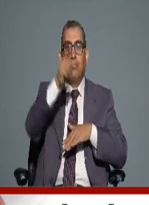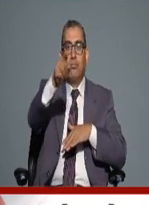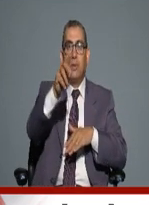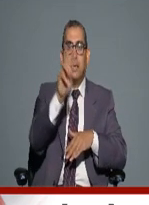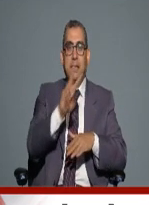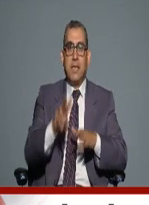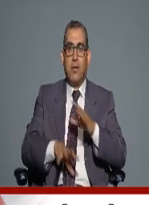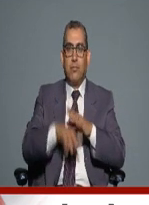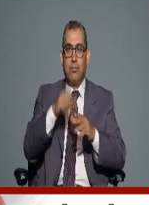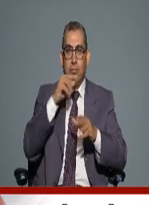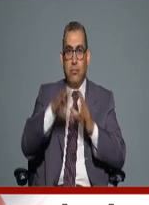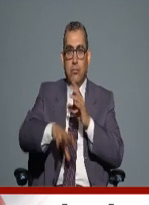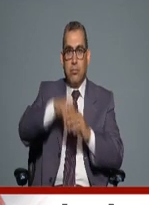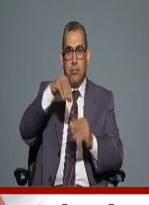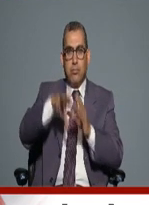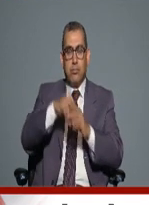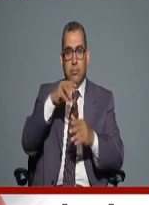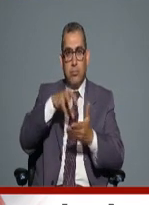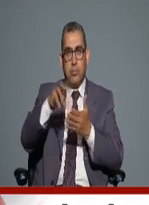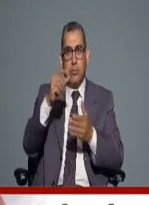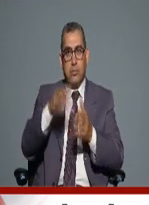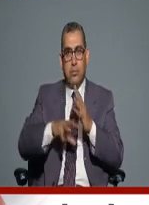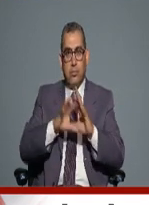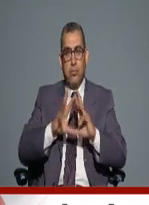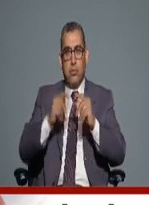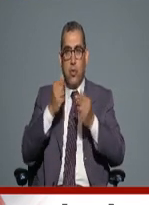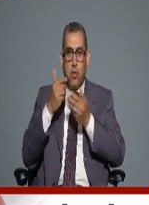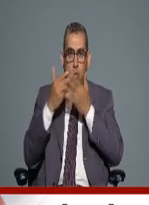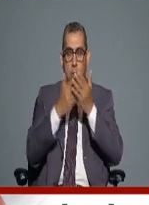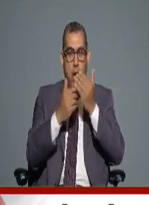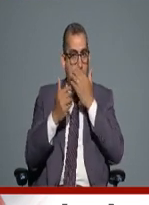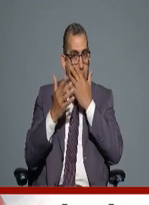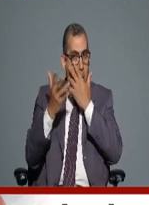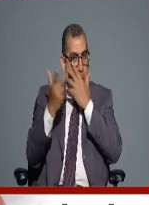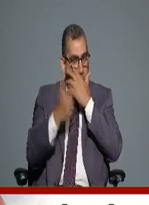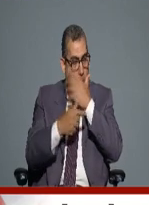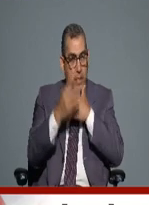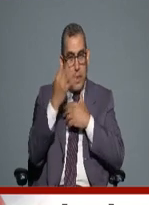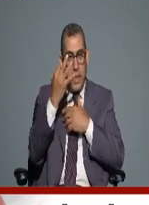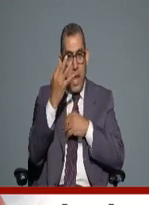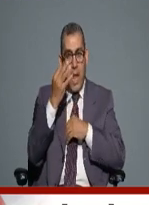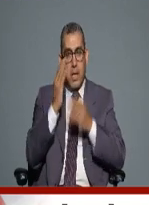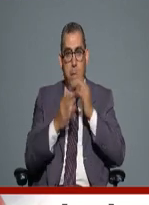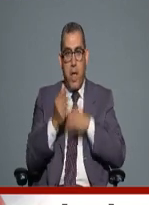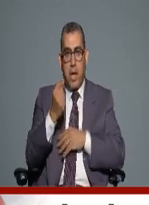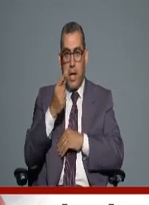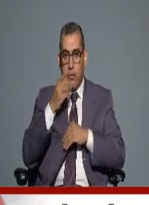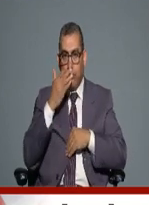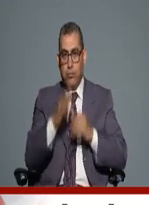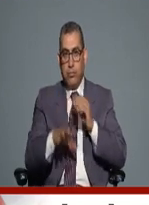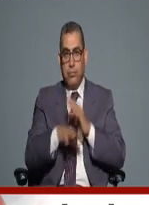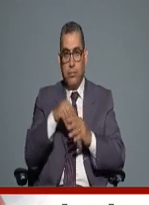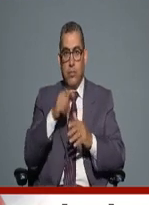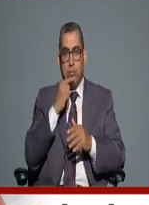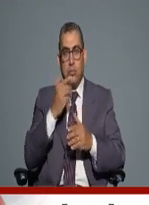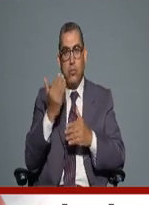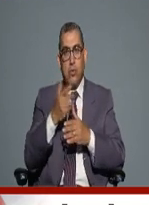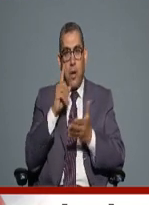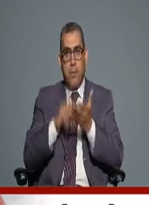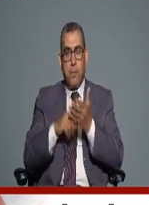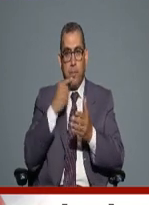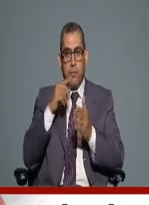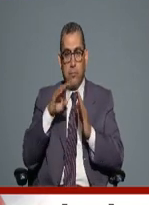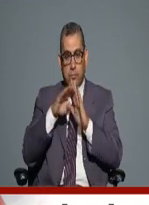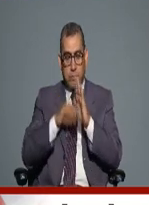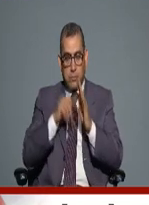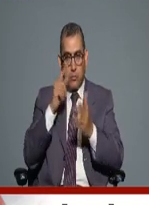المنشآت اللي بيتم تطويرها في المرحلة دي بتكلفة تصل إلى 3 مليار جنيه. يمكن فقط هذا البند في